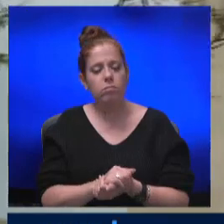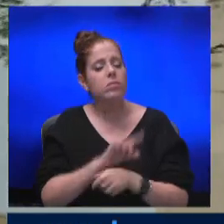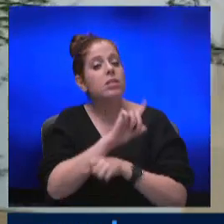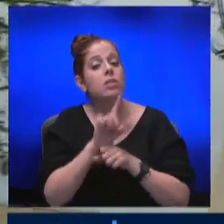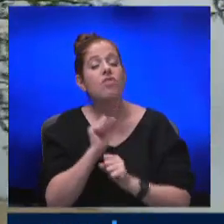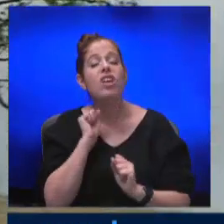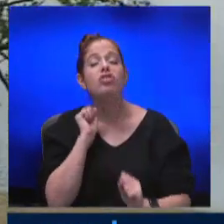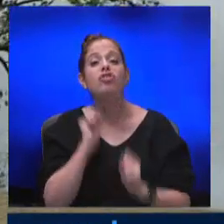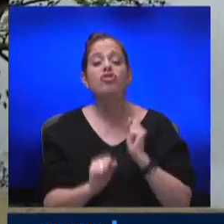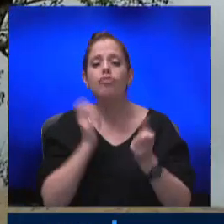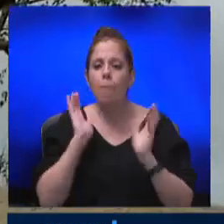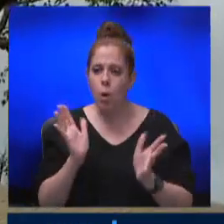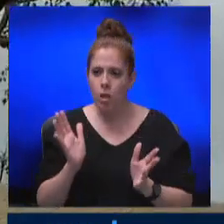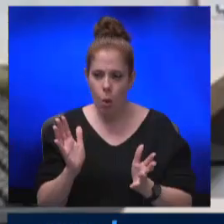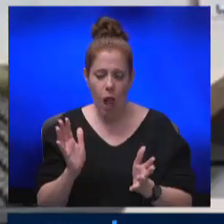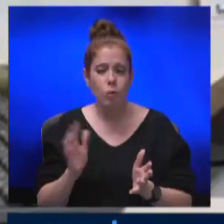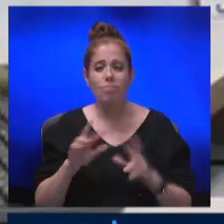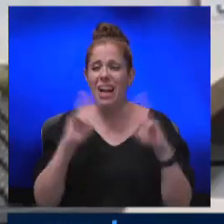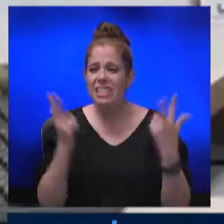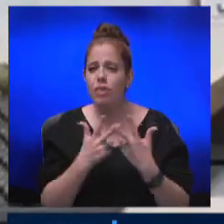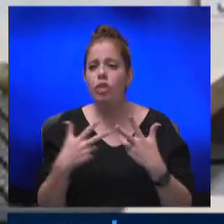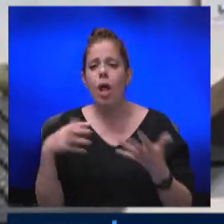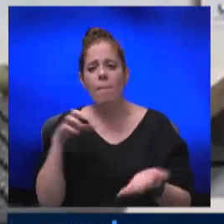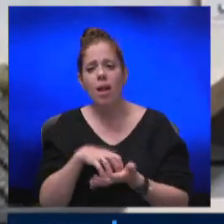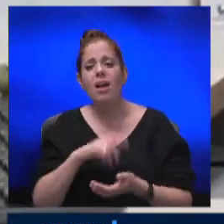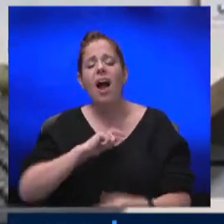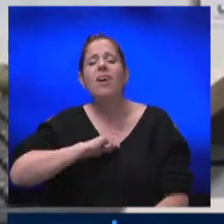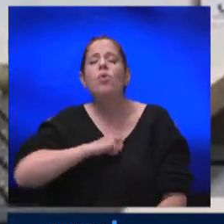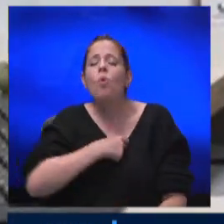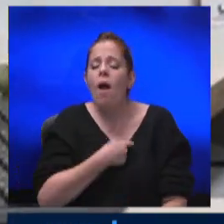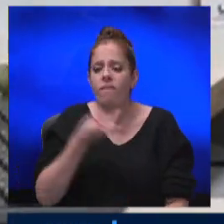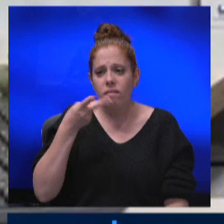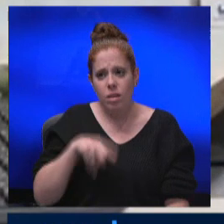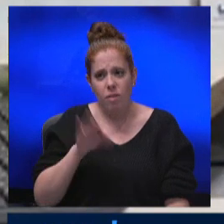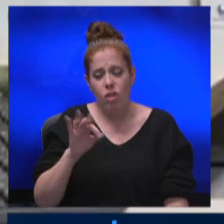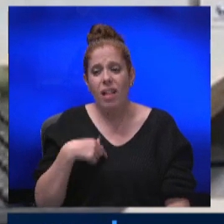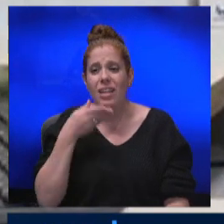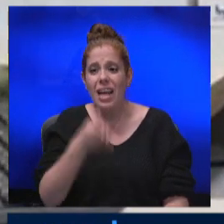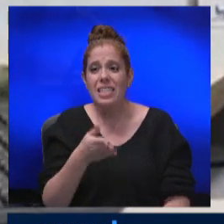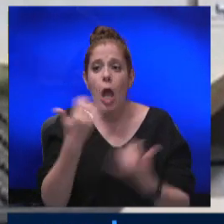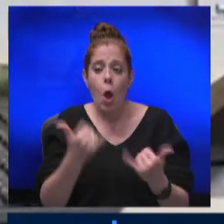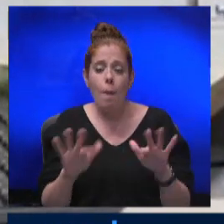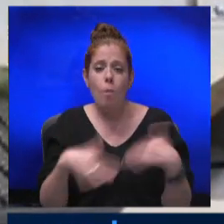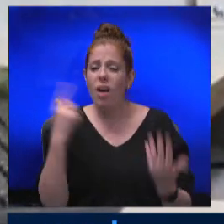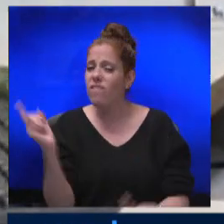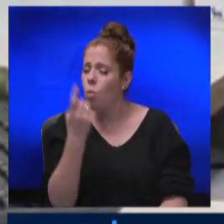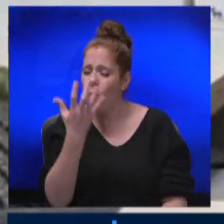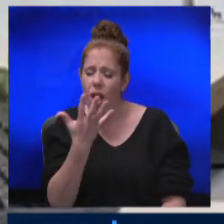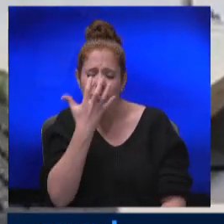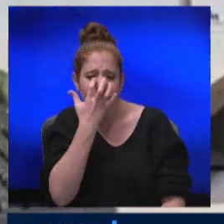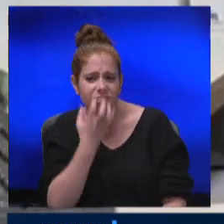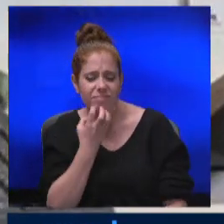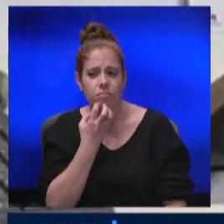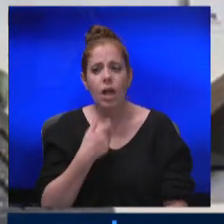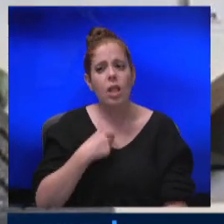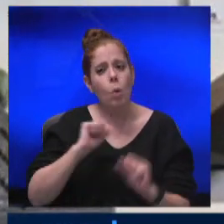לכולנו. צוות המחלקה כואב את לכתה. אני נכנסתי היום בבוקר וכולם שם שפופים. אנחנו משתדלים